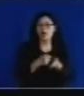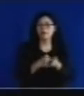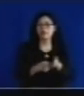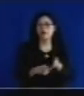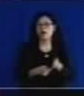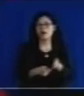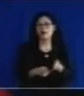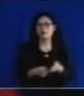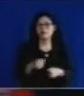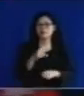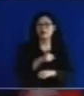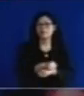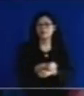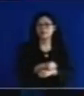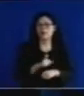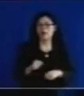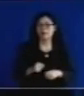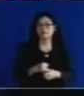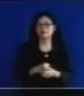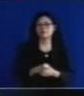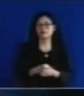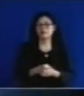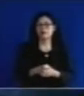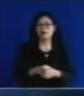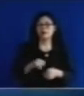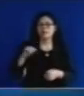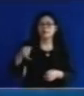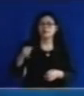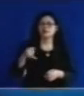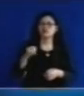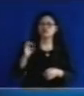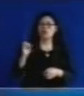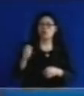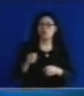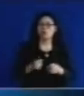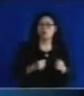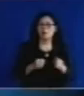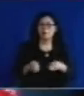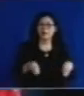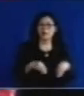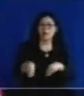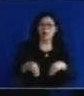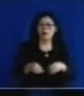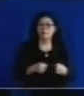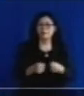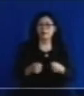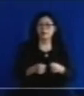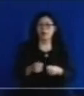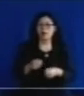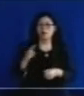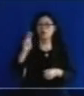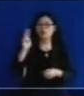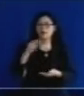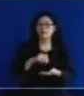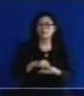tentang pekerjaan Mas Aim dan Mas Suswono, pasangan hijau telah bekerja dengan totalitas. 2012 kita